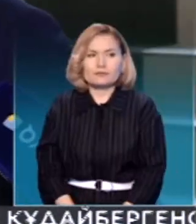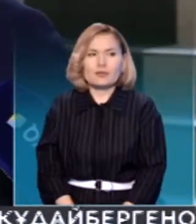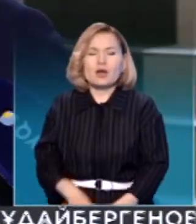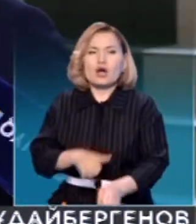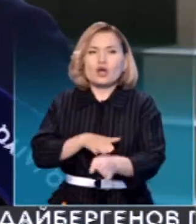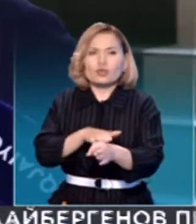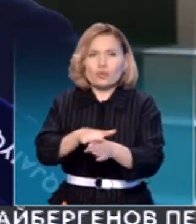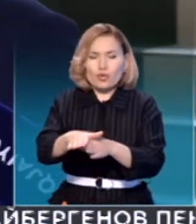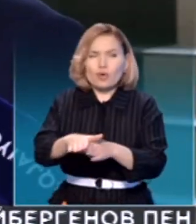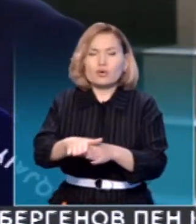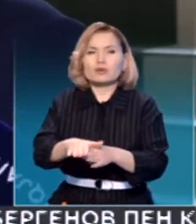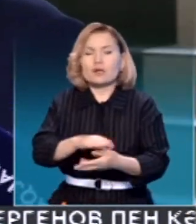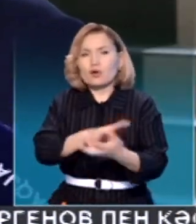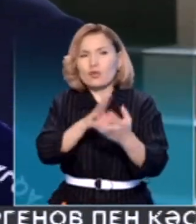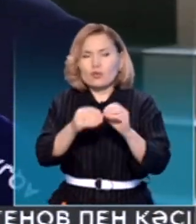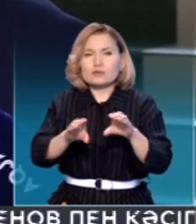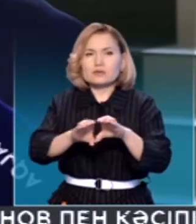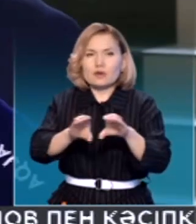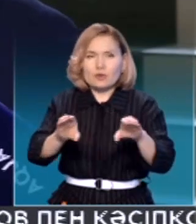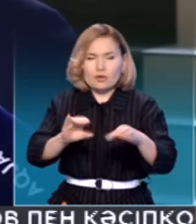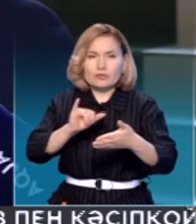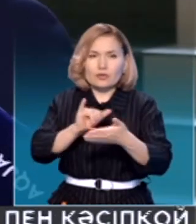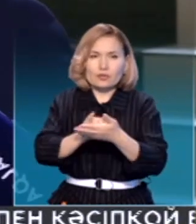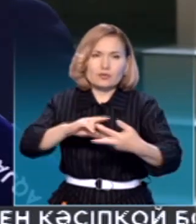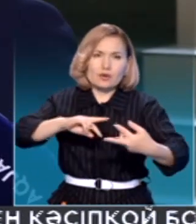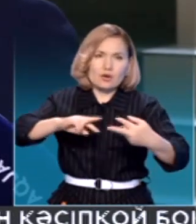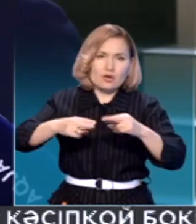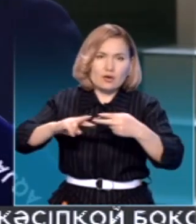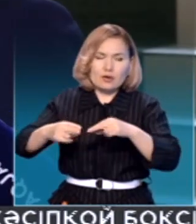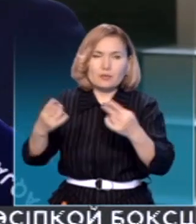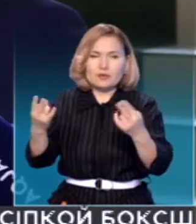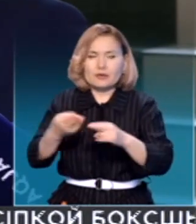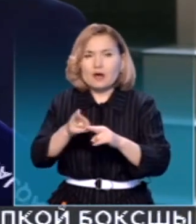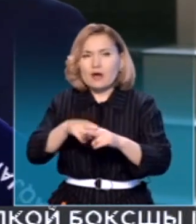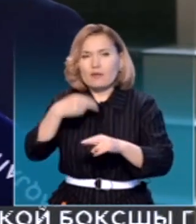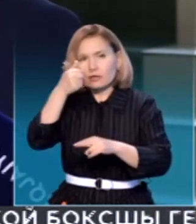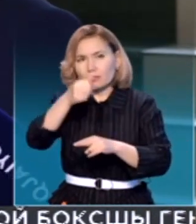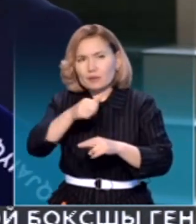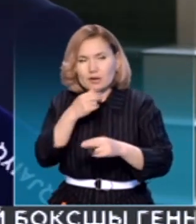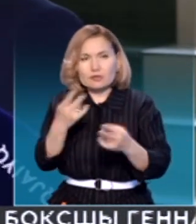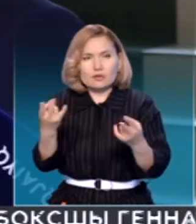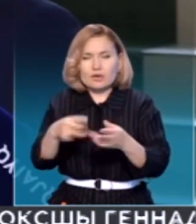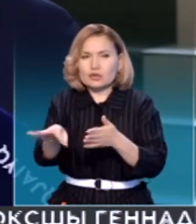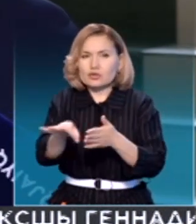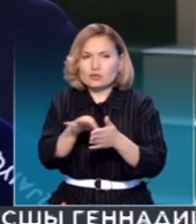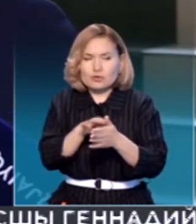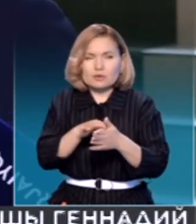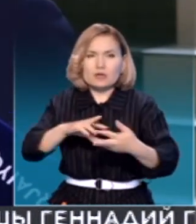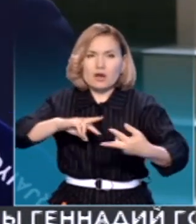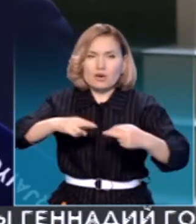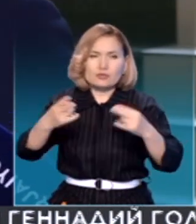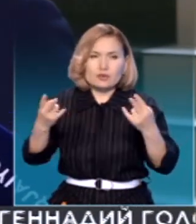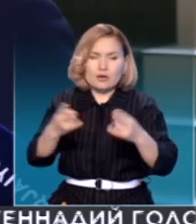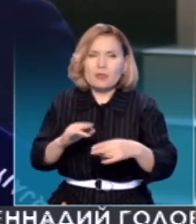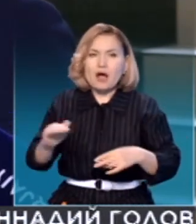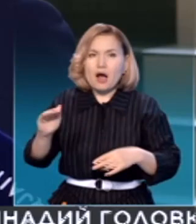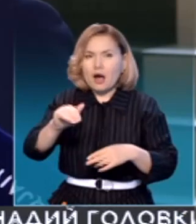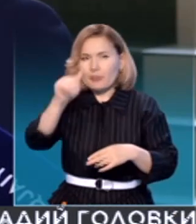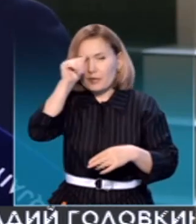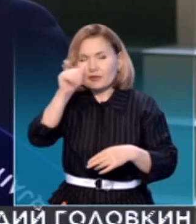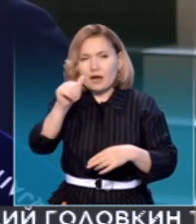Толықтай 18 жүйеде қамтамасыз етін жылу жүйелерін толықтай ауыстыруымыз қажет. Егер ауыстырмасақ, ертең қыстың ортасында, ақпанның ортасында